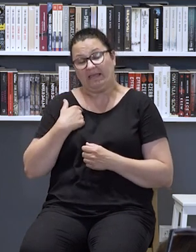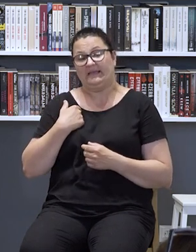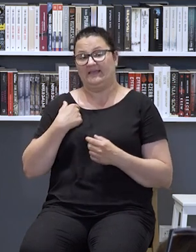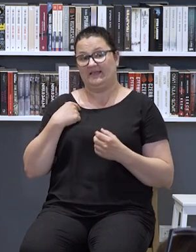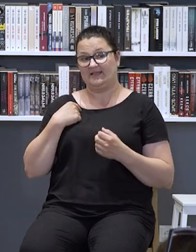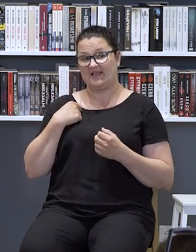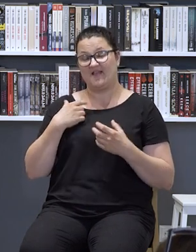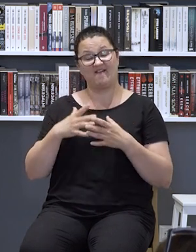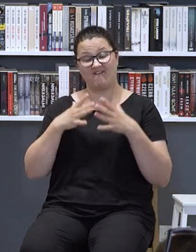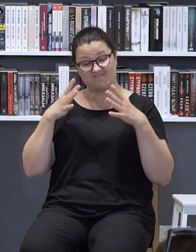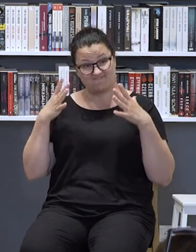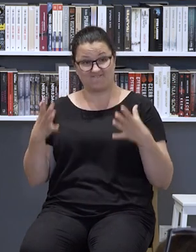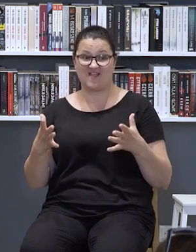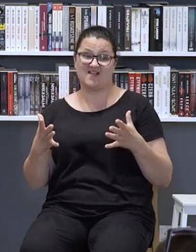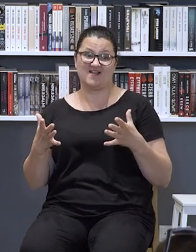wielką